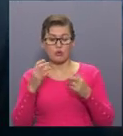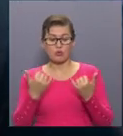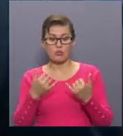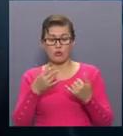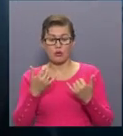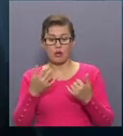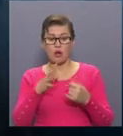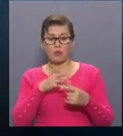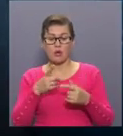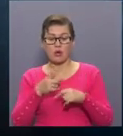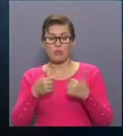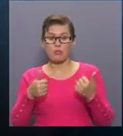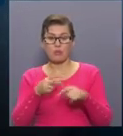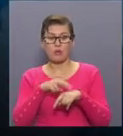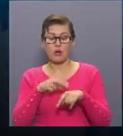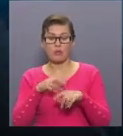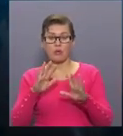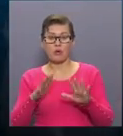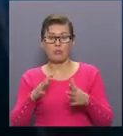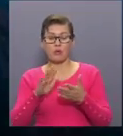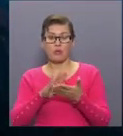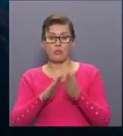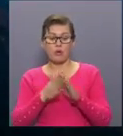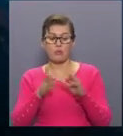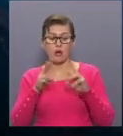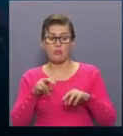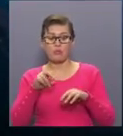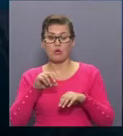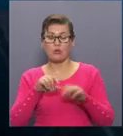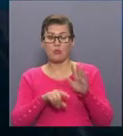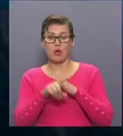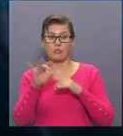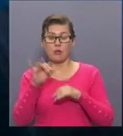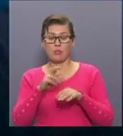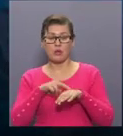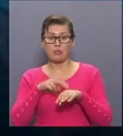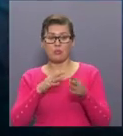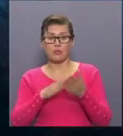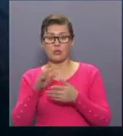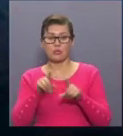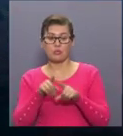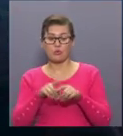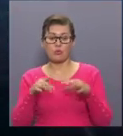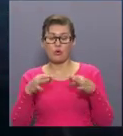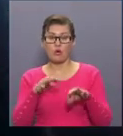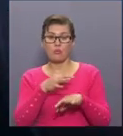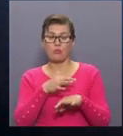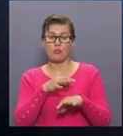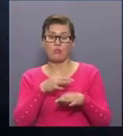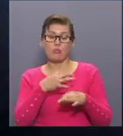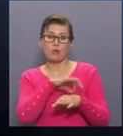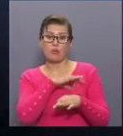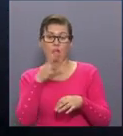таңда құзырлылар тарапынан орын алған жағдайға қатысты тексеру жұмыстары қолға алыныпты. Полиция қызметкерлері мен көлік прокуратурасы